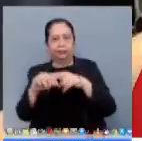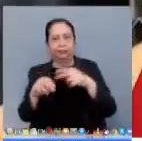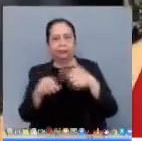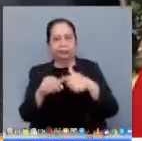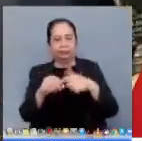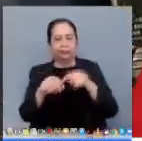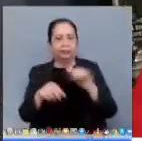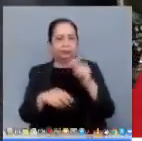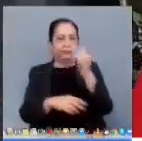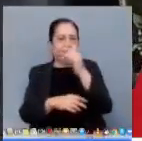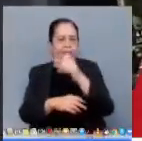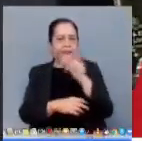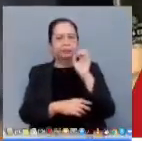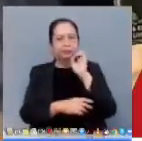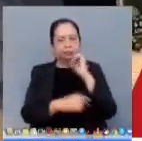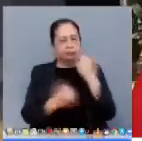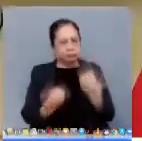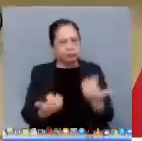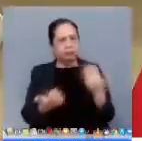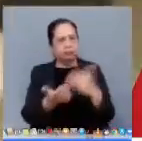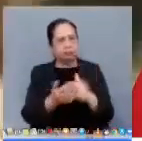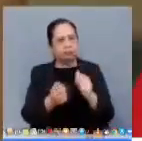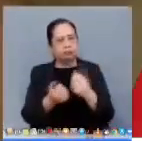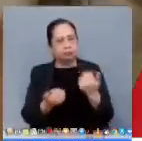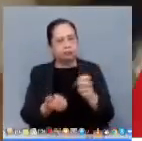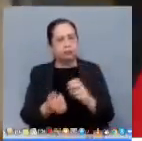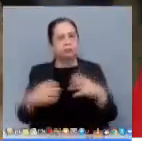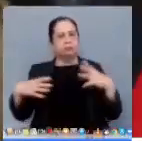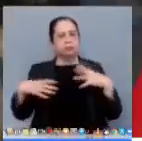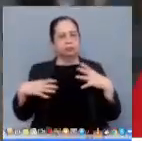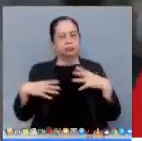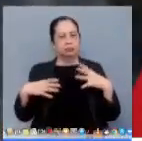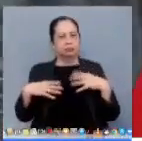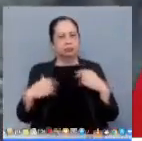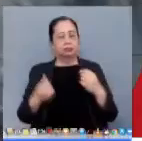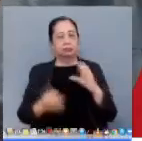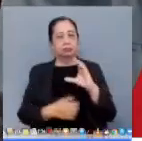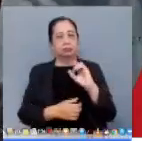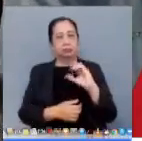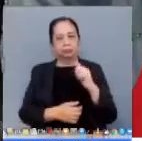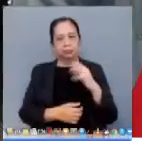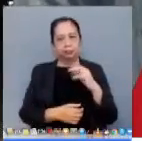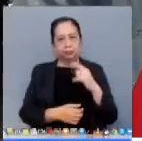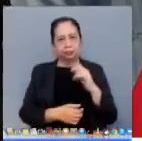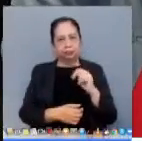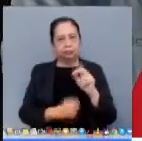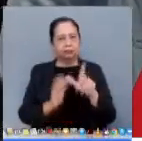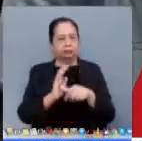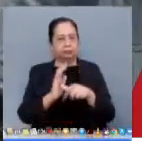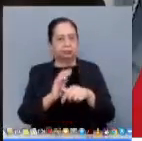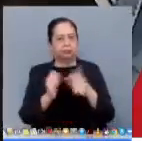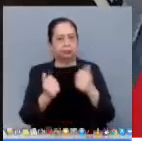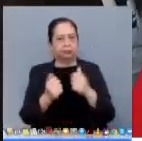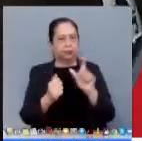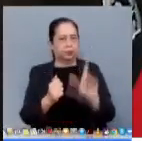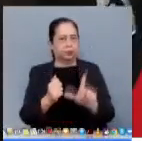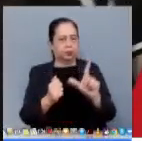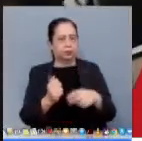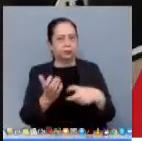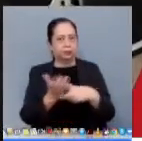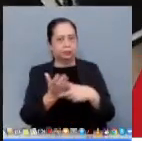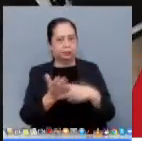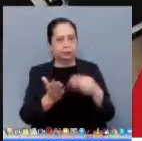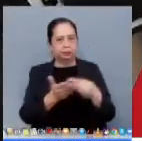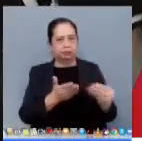Encarnacion, ngayon lang uli siya makakapagbakasyon. Sa kamigin ang biyahe niya mamaya. Sa ngayon, mababa pa ang ticket na nakuha niya. Siguro it's